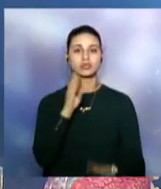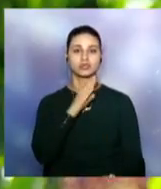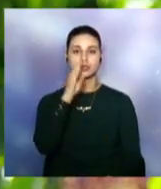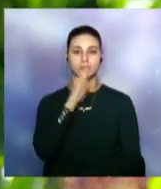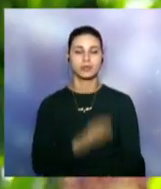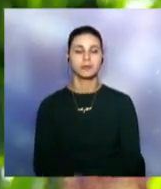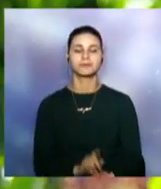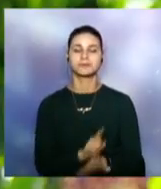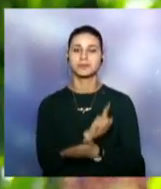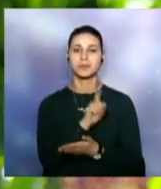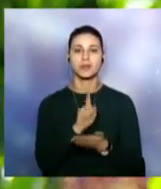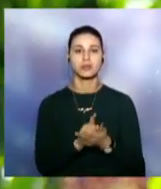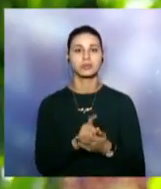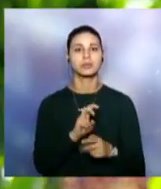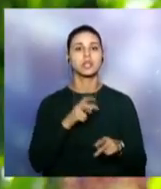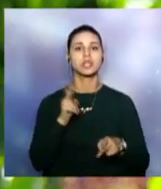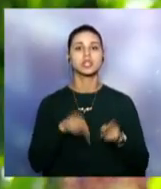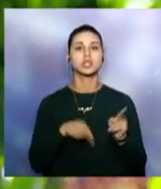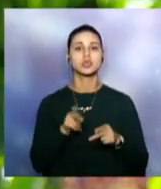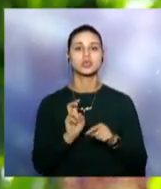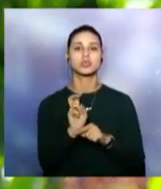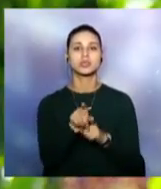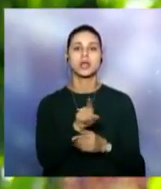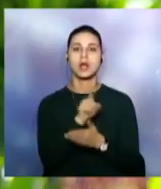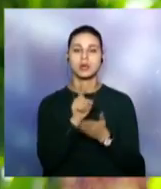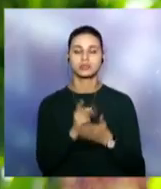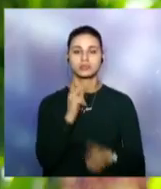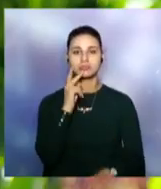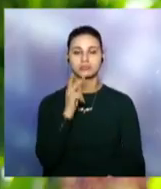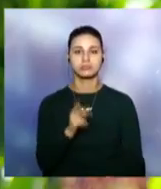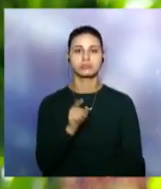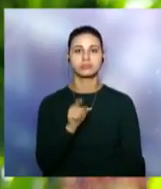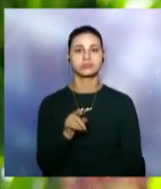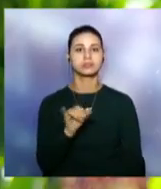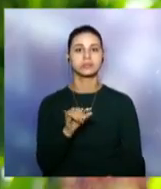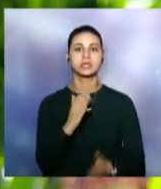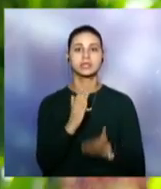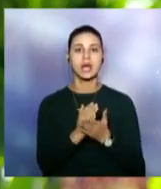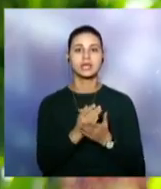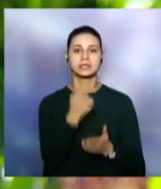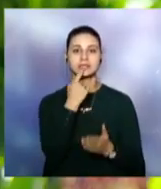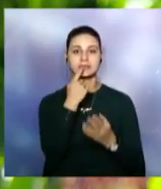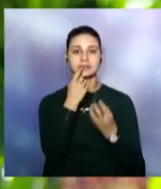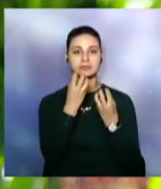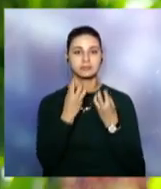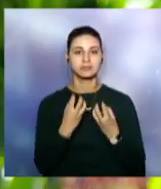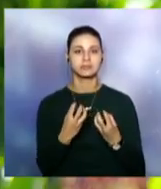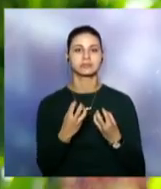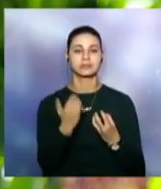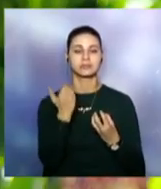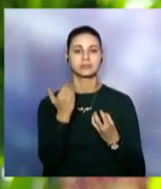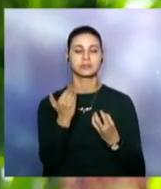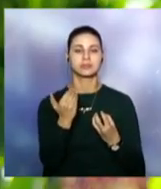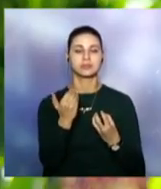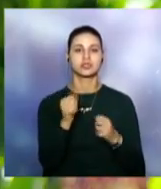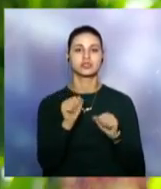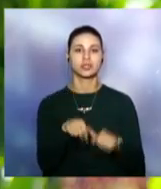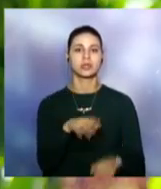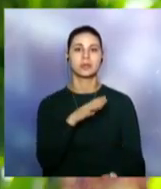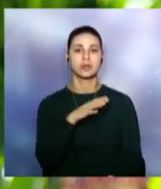მშობელმა? აუცილებელია, უნდა მოვიდეს ქირურგთან, უნდა ინახოს ქირურგმა, შეამოწოს სათესლე ჯირკვლები.